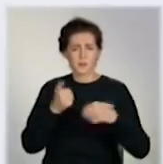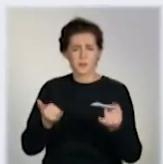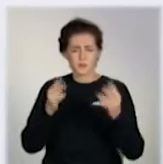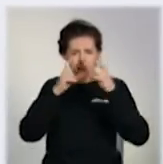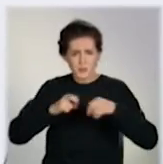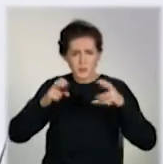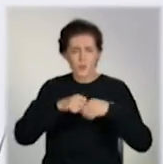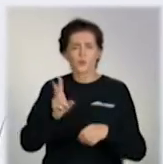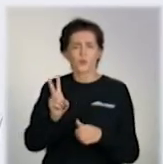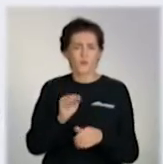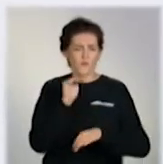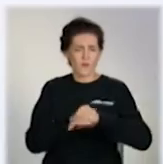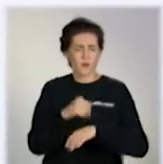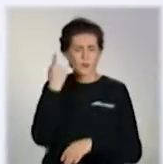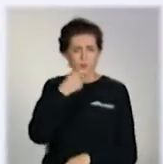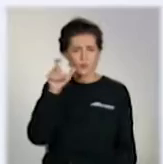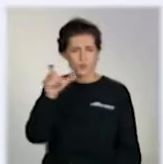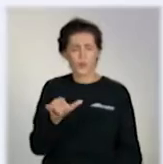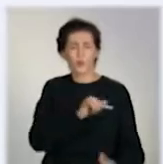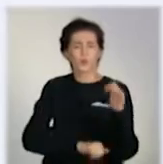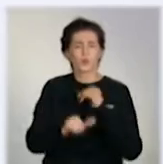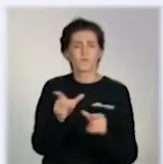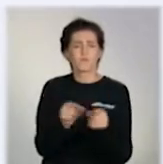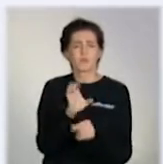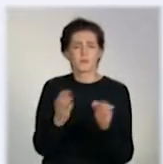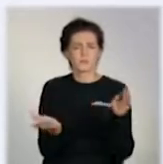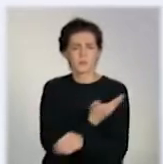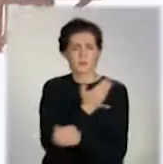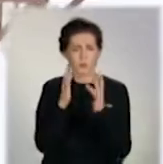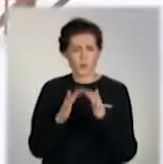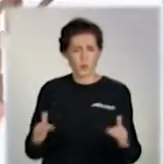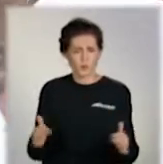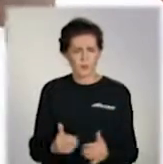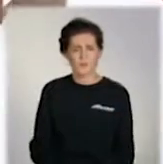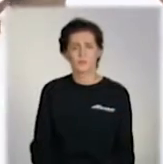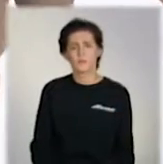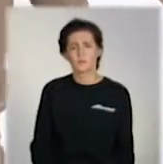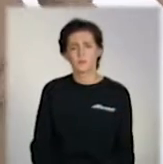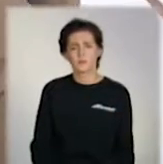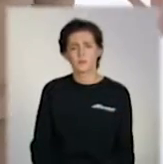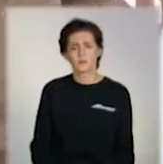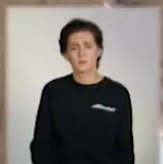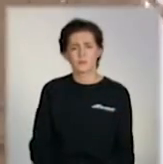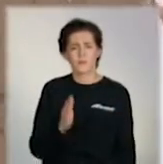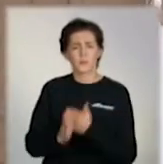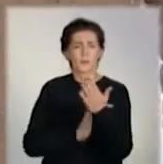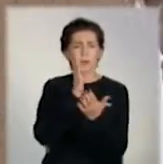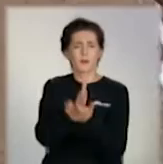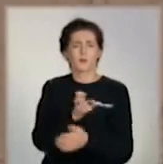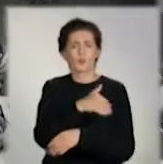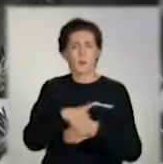з'ясовують особу чоловіків та куди вони пішли зі спиляними ялинками. Значить, вони направились по вулиці